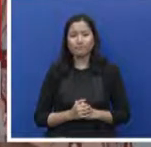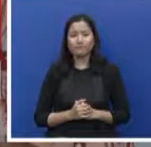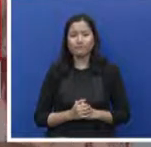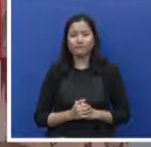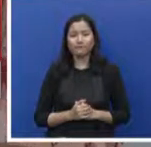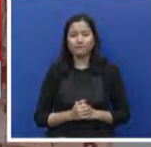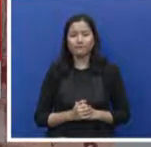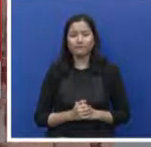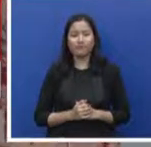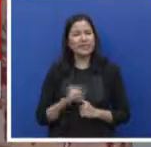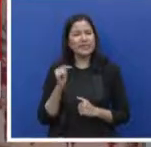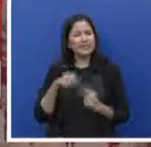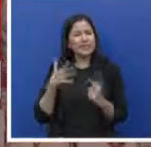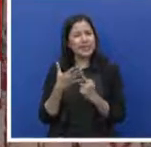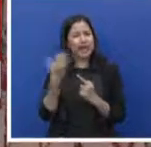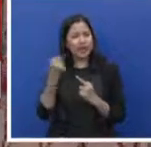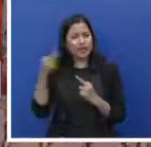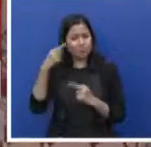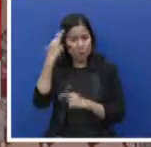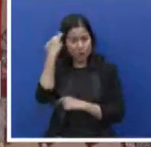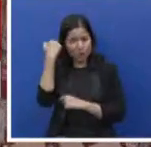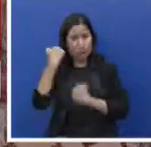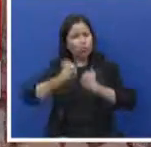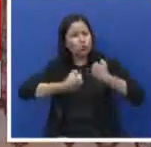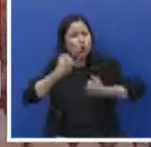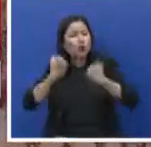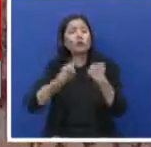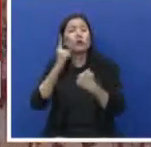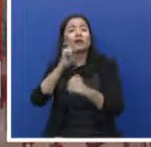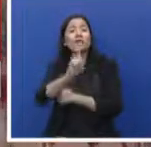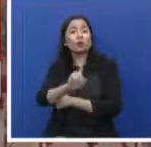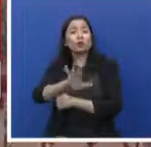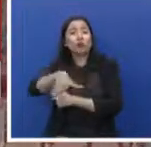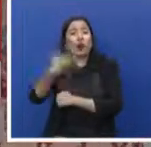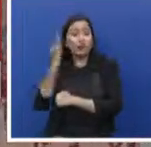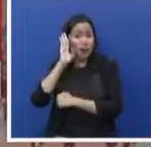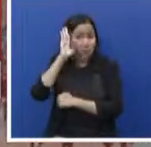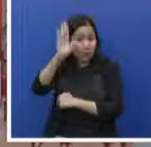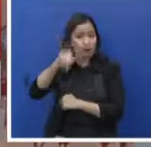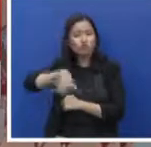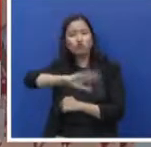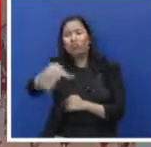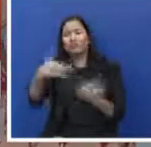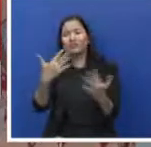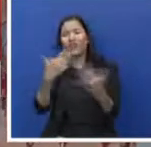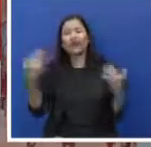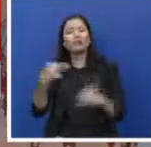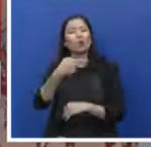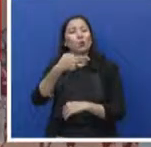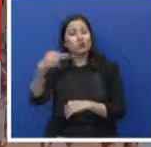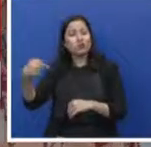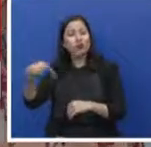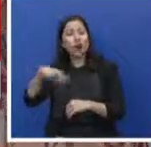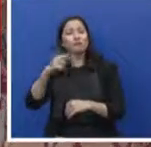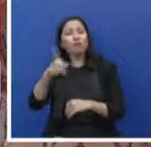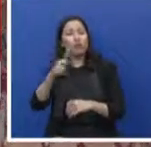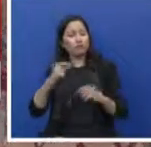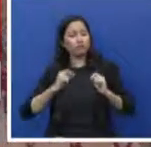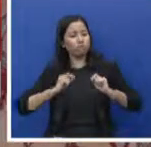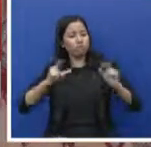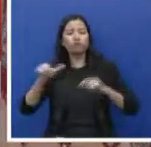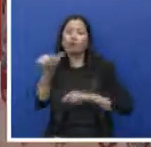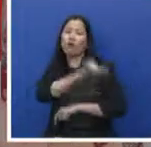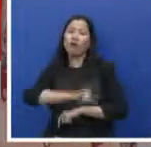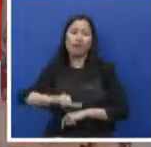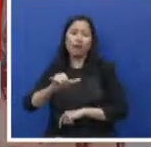181.554.465. Nah, ini menjadi target yang memang diupayakan pemerintah agar dalam satu tahun ke depan ini seluruh masyarakat Indonesia khususnya mencapai herd immunity.